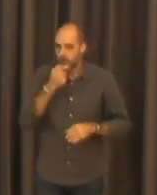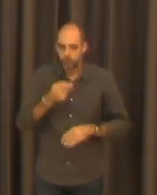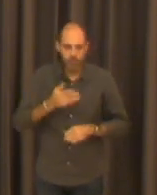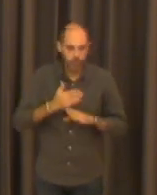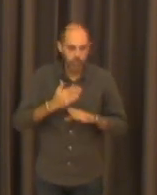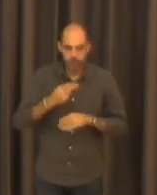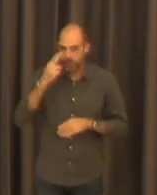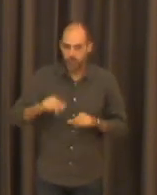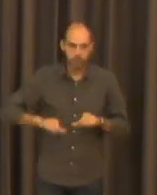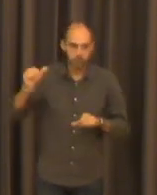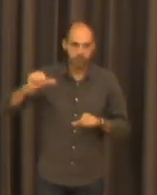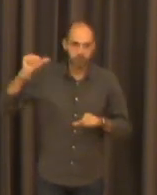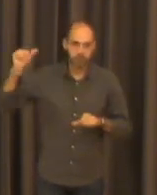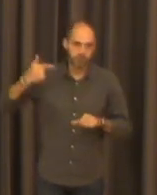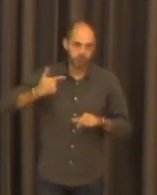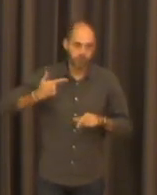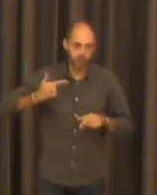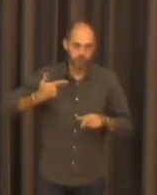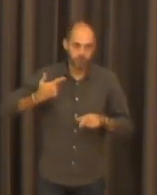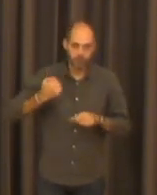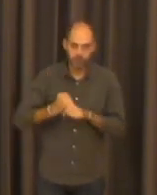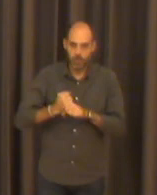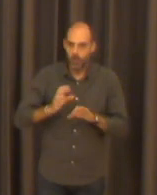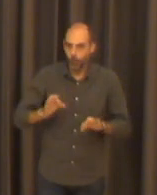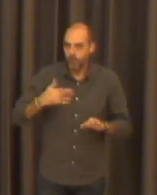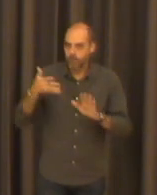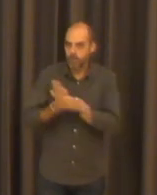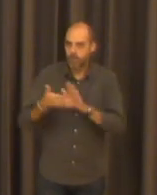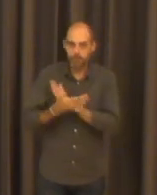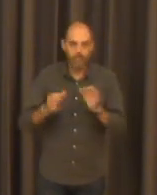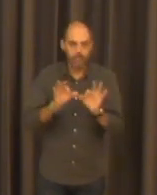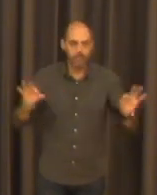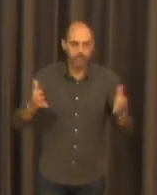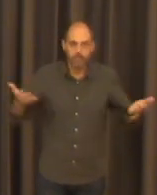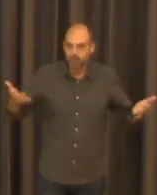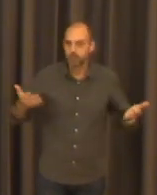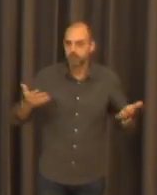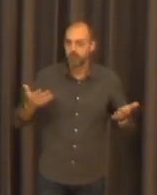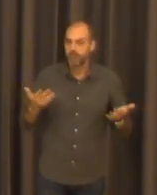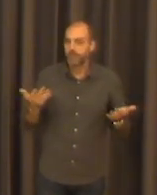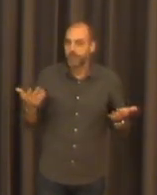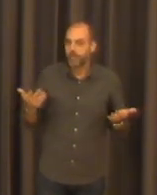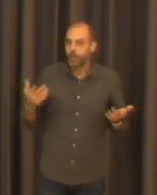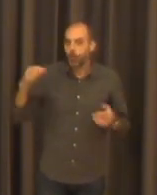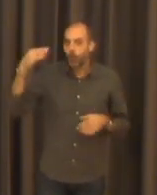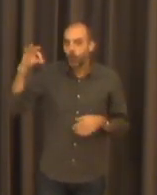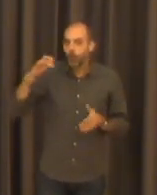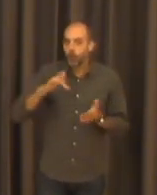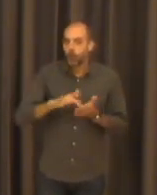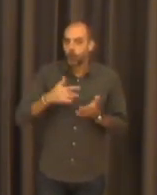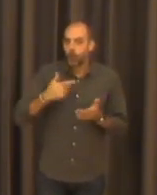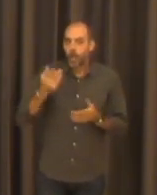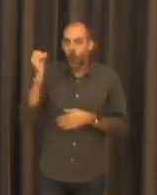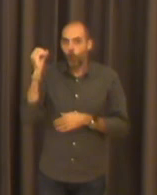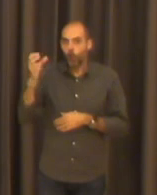interessant, que també, és clar, em dedico a explicar sintaxi, per tant, aquestes coses van sortint, i després l'única cosa que has de fer quan tens una